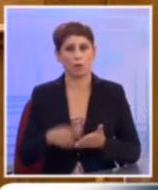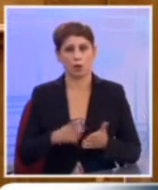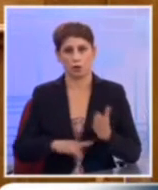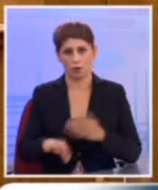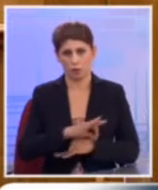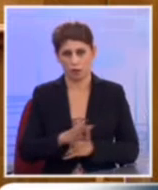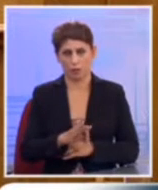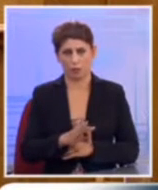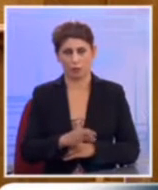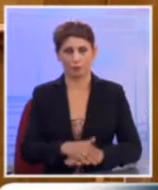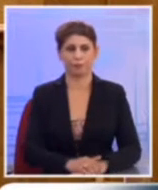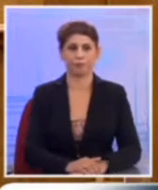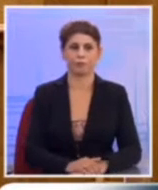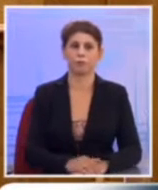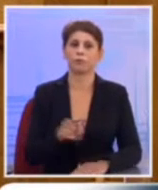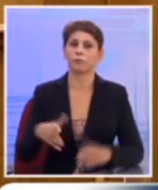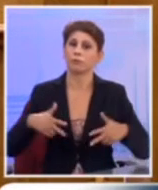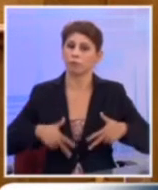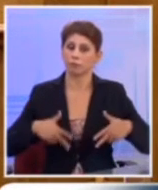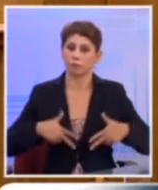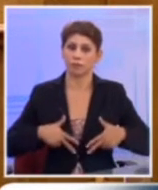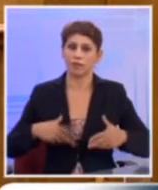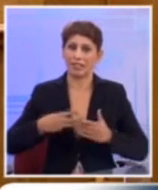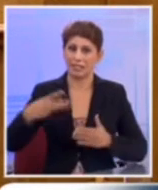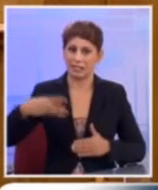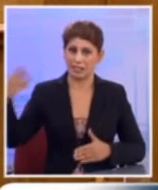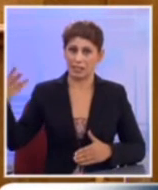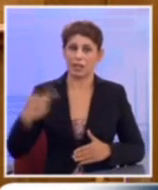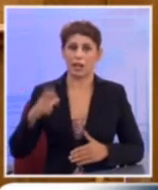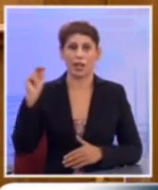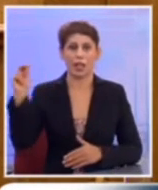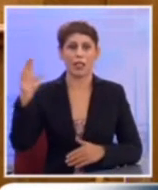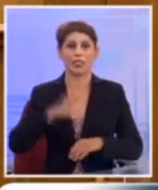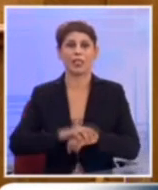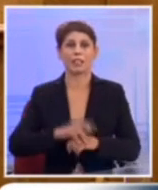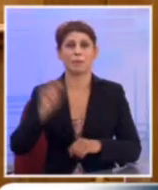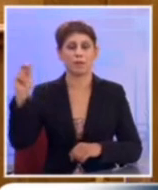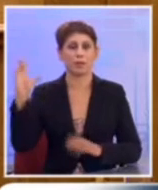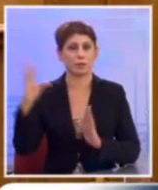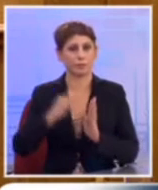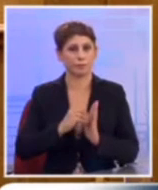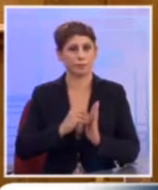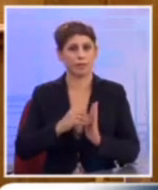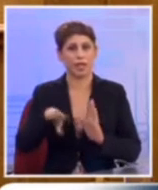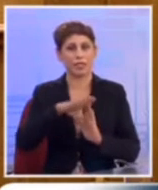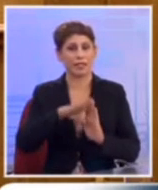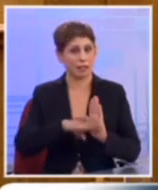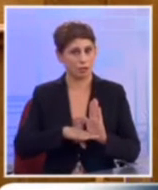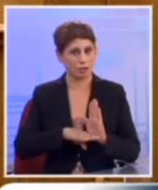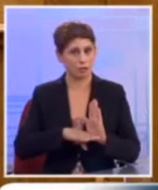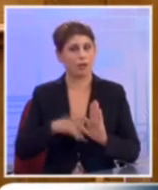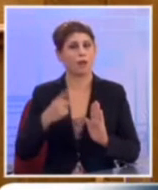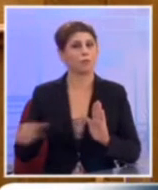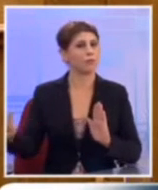νομοσχέδιο, στο οποίο η κυβέρνηση ΣΥΡΙΖΑ έχει δεσμευτεί να περιλάβει διατάξεις που